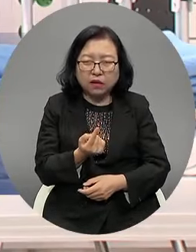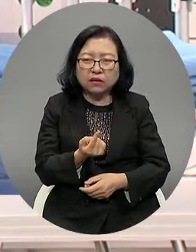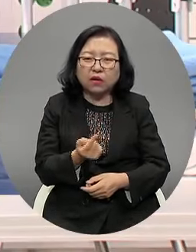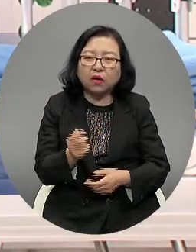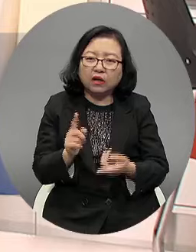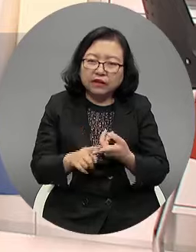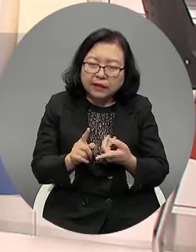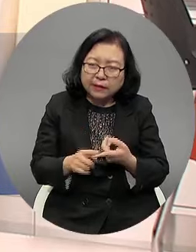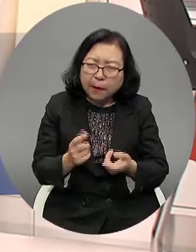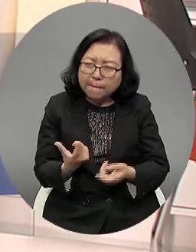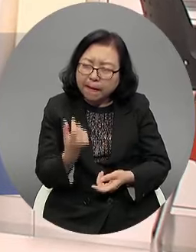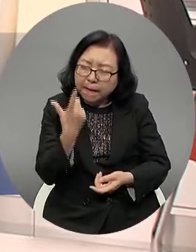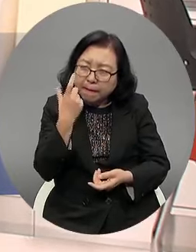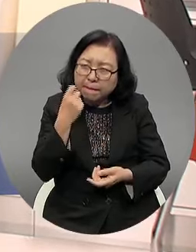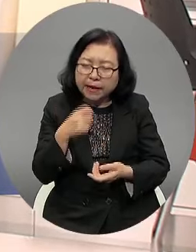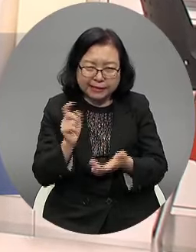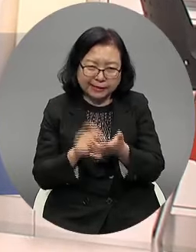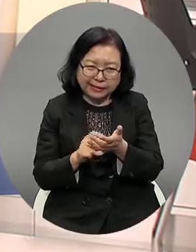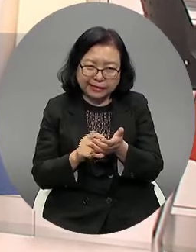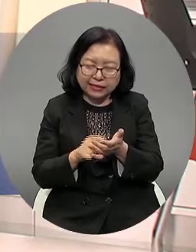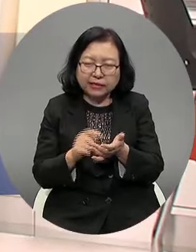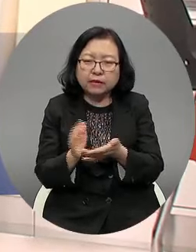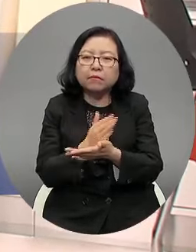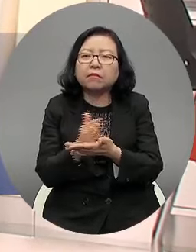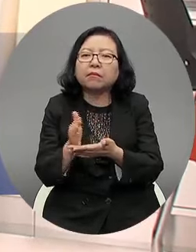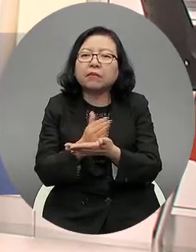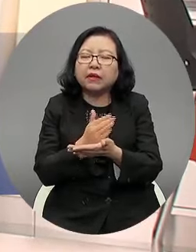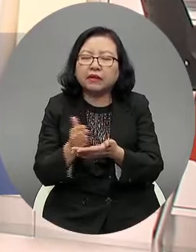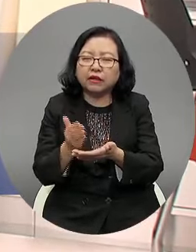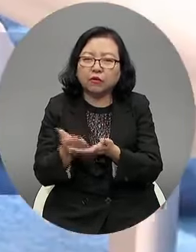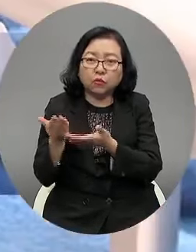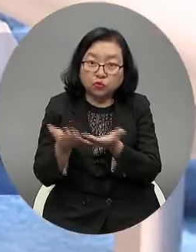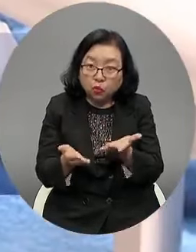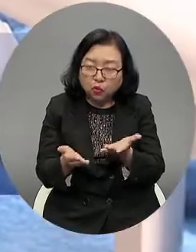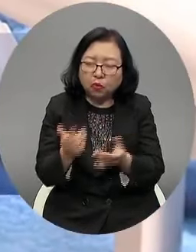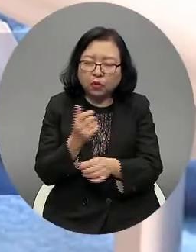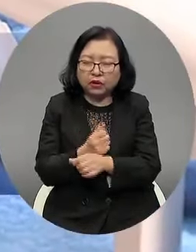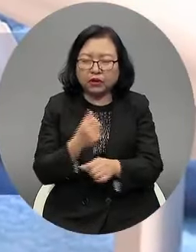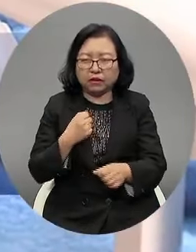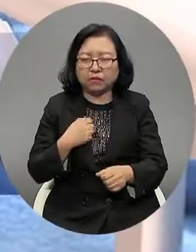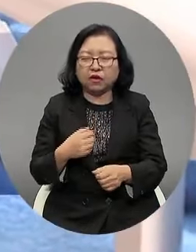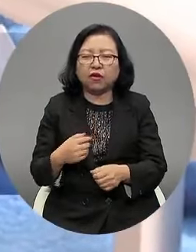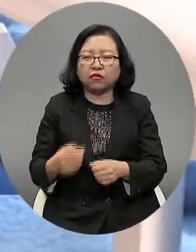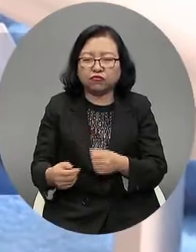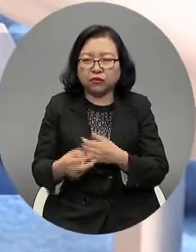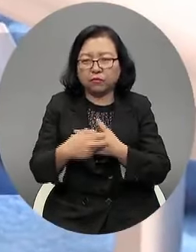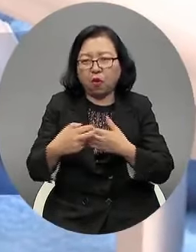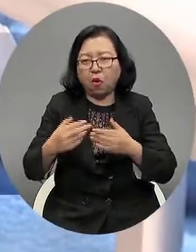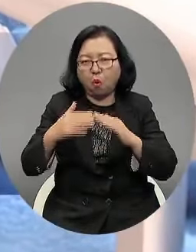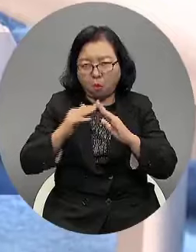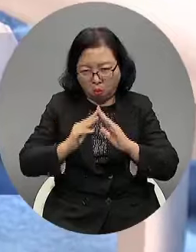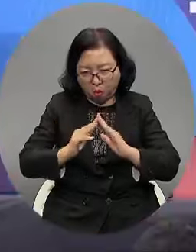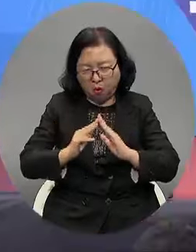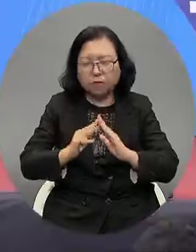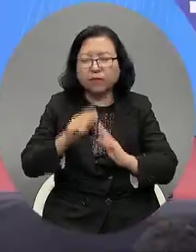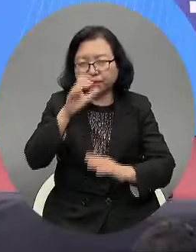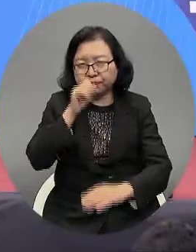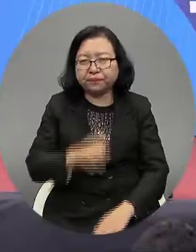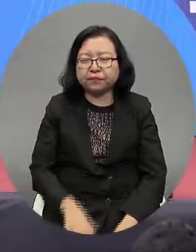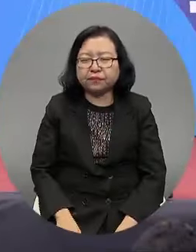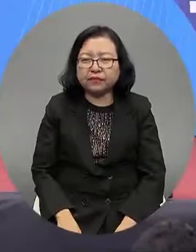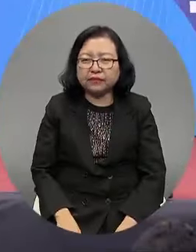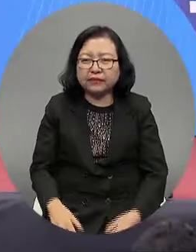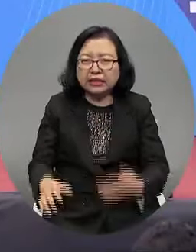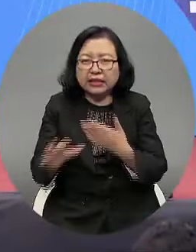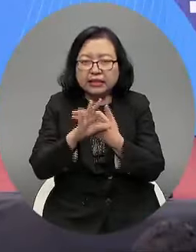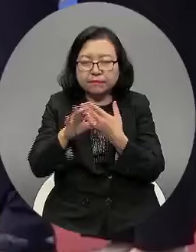심각성 여부를 감별해낼 수 있다는 점에서 저희 응급기관의 개원이 더 큰 의미가 있었다고 생각합니다. 임시